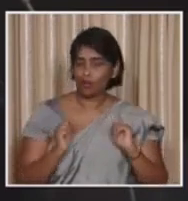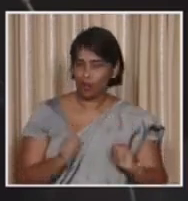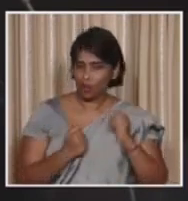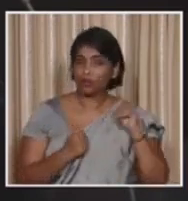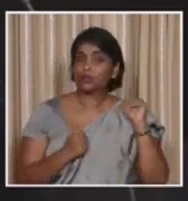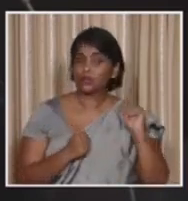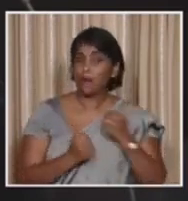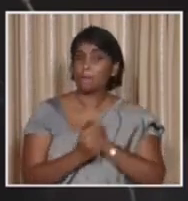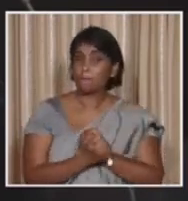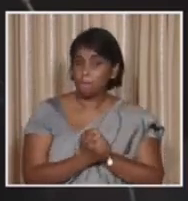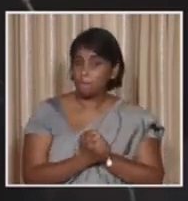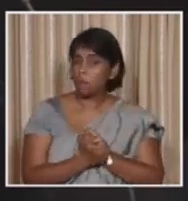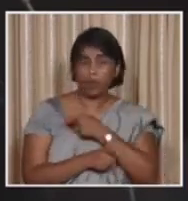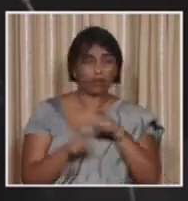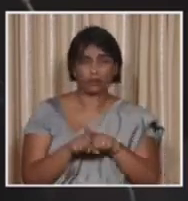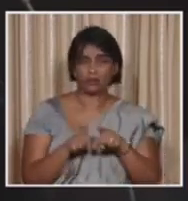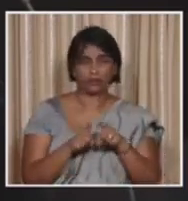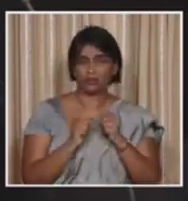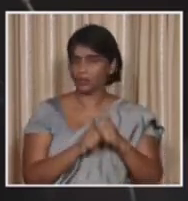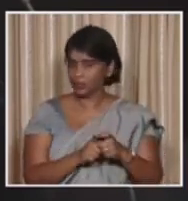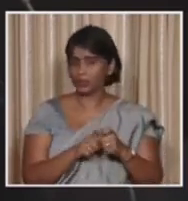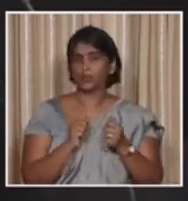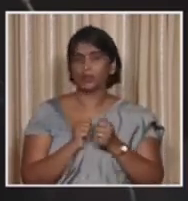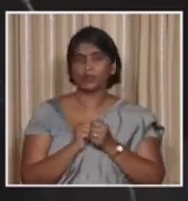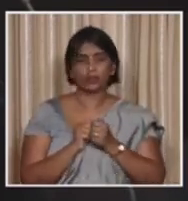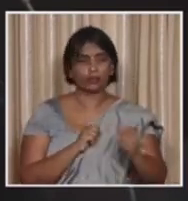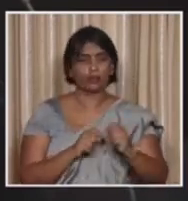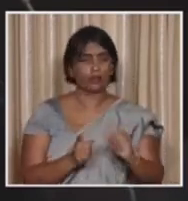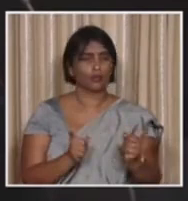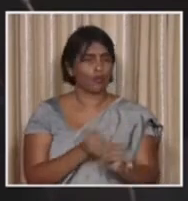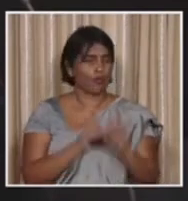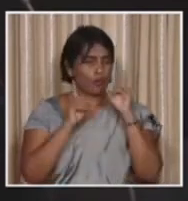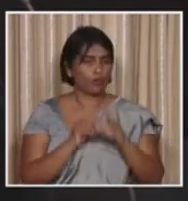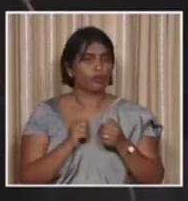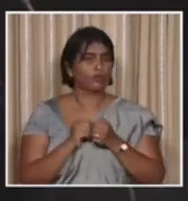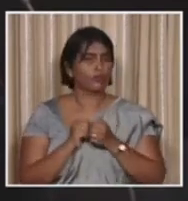කරාද, පොලිසිය ඒක කොයි විදියට ඒක ප්‍රචණ්ඩත්වය කරා